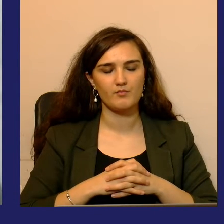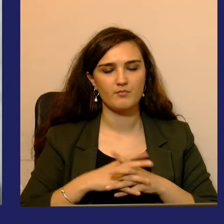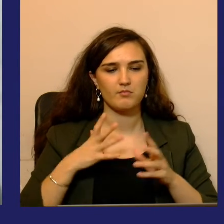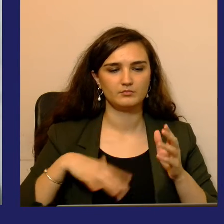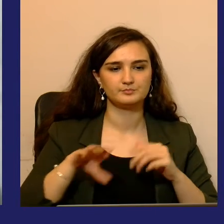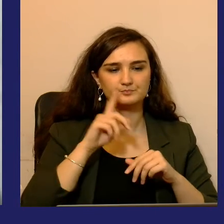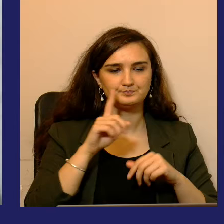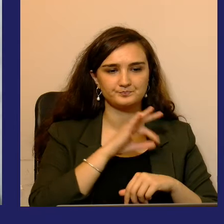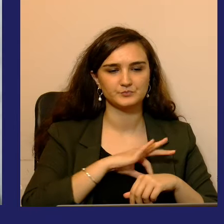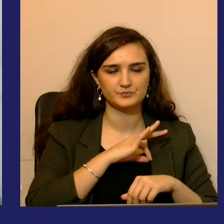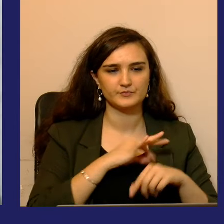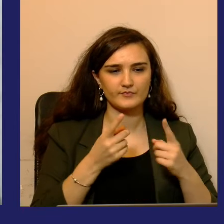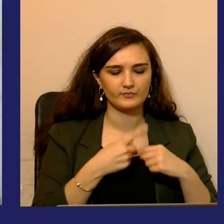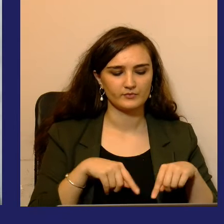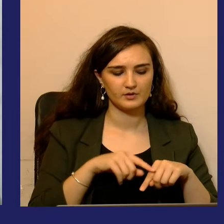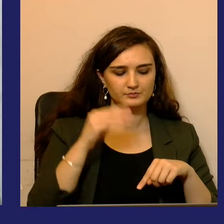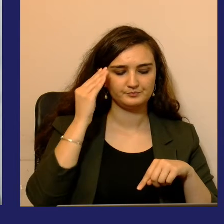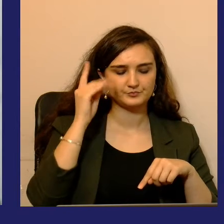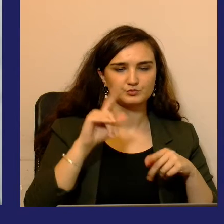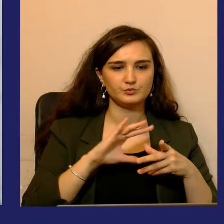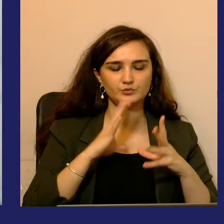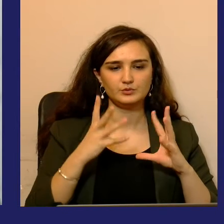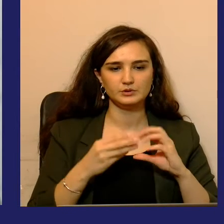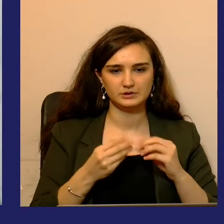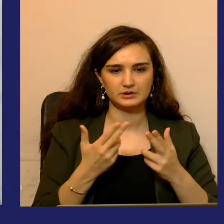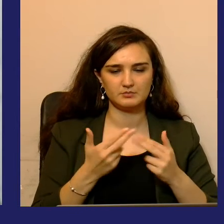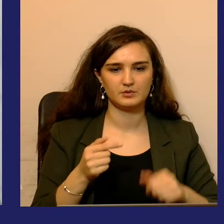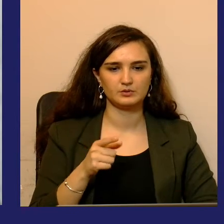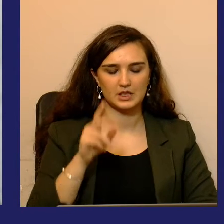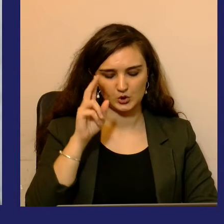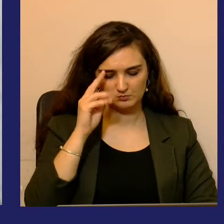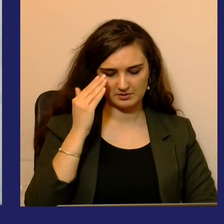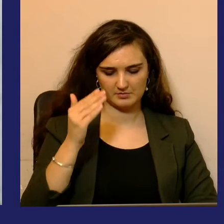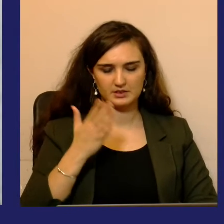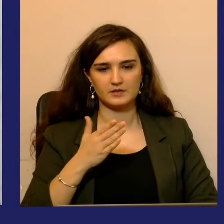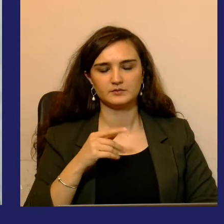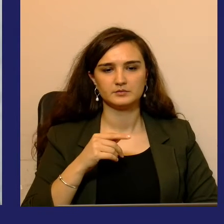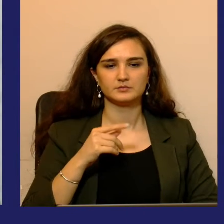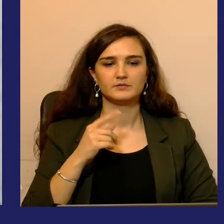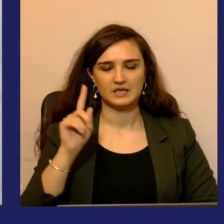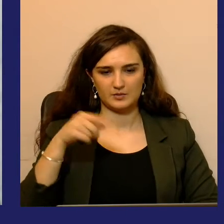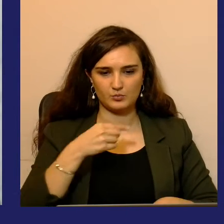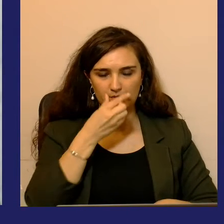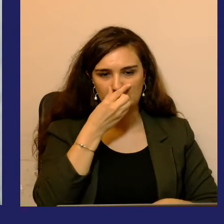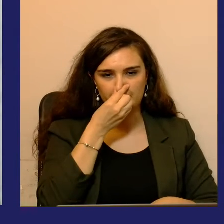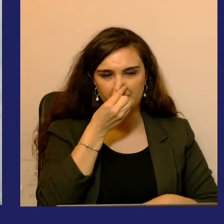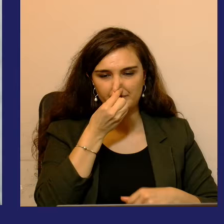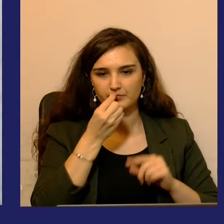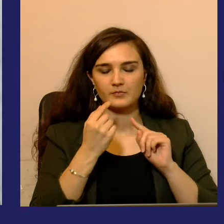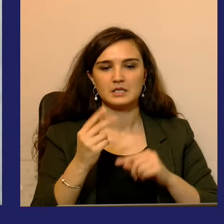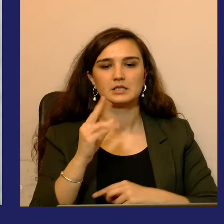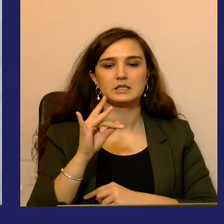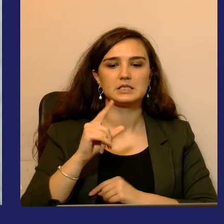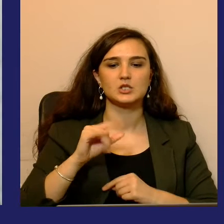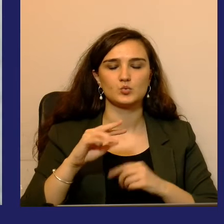საქართველოს ახალგაზრდა იურისტთა ასოციაცია მიიჩნევს, რომ ზოგადად ცხადია, ხელისუფლებას აქვს ვალდებულება ანტიკრიზისული